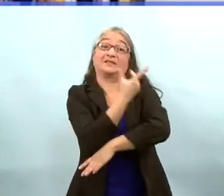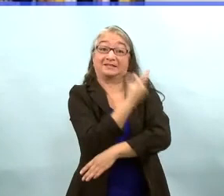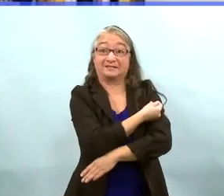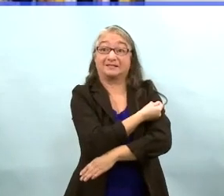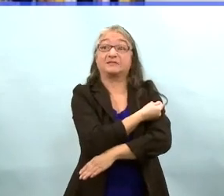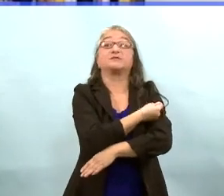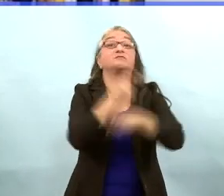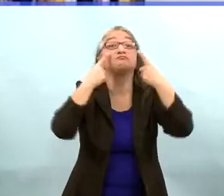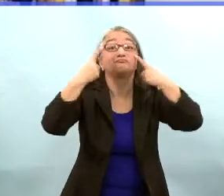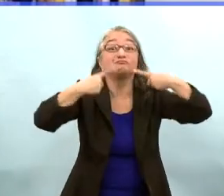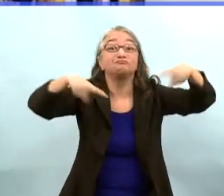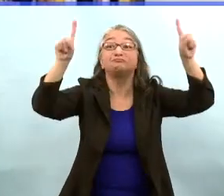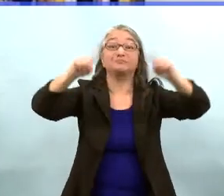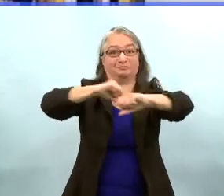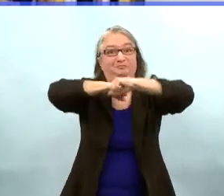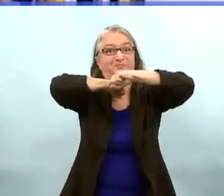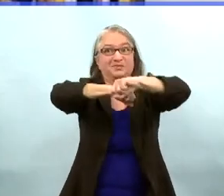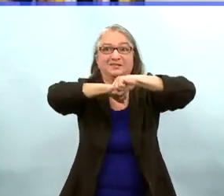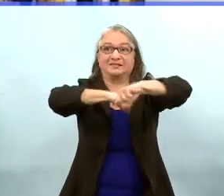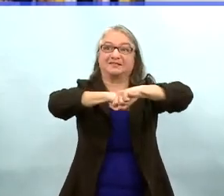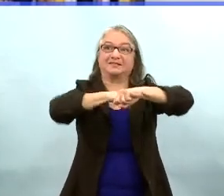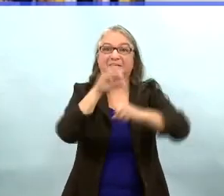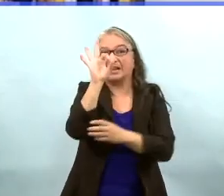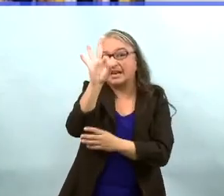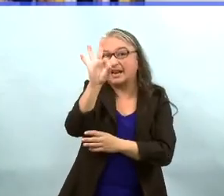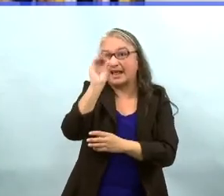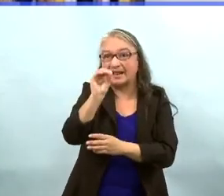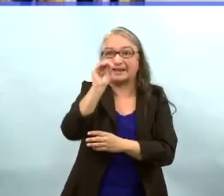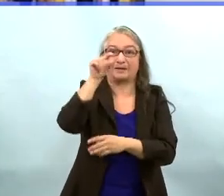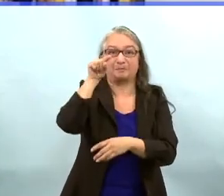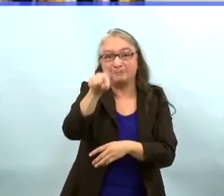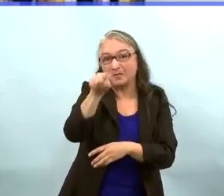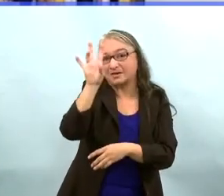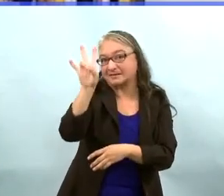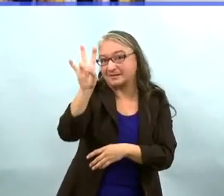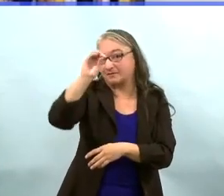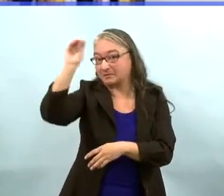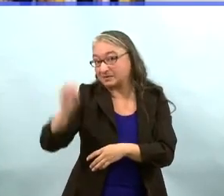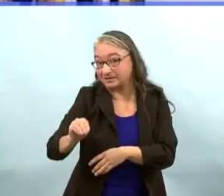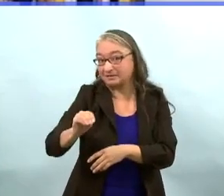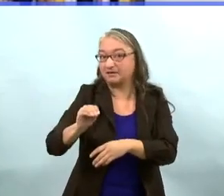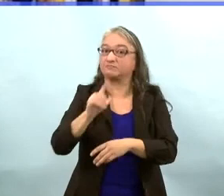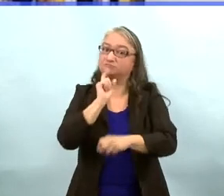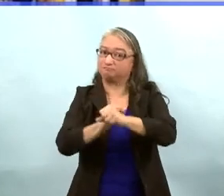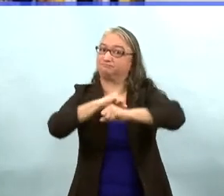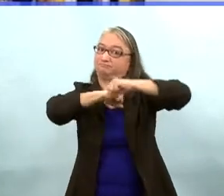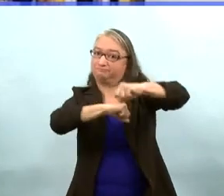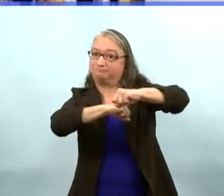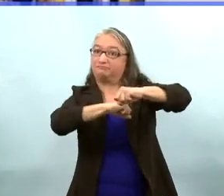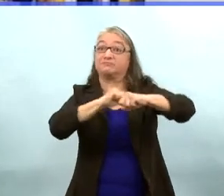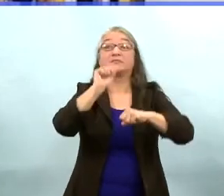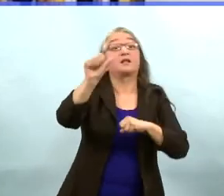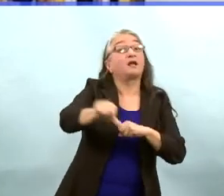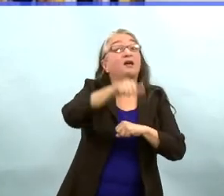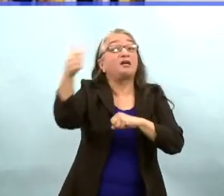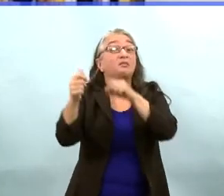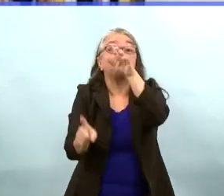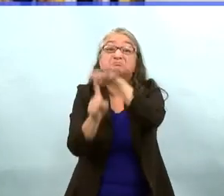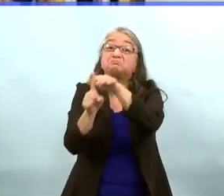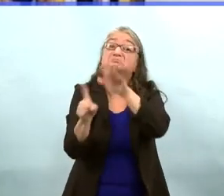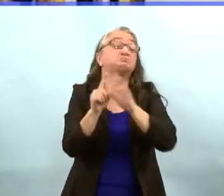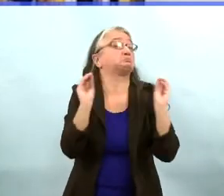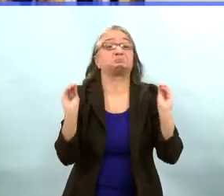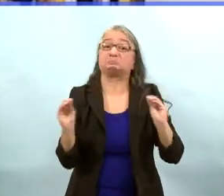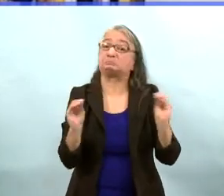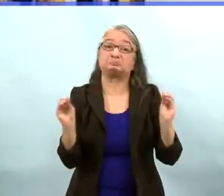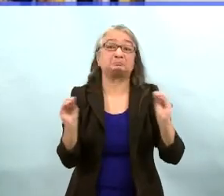la COVID-19 chez les enfants de 5 à 11 ans. Il n'y a aucun effet secondaire grave qui a été identifié, y compris myocardite ou péricardite.